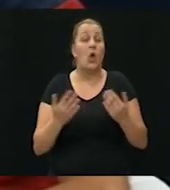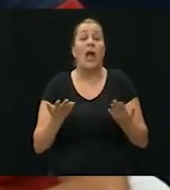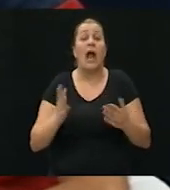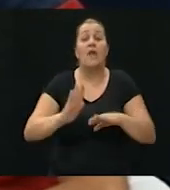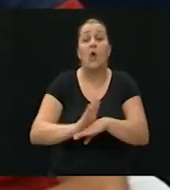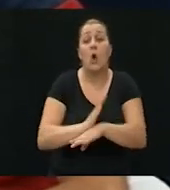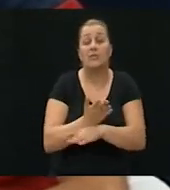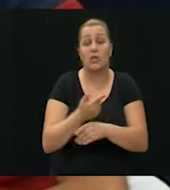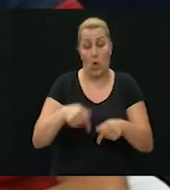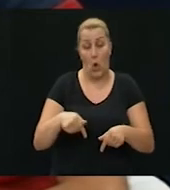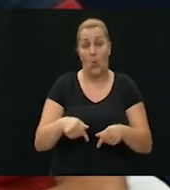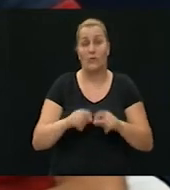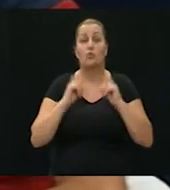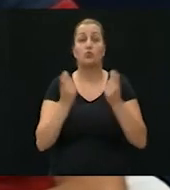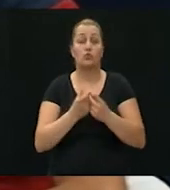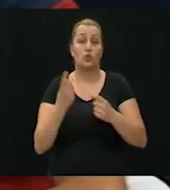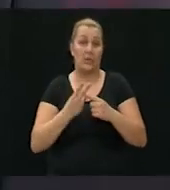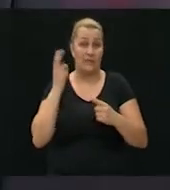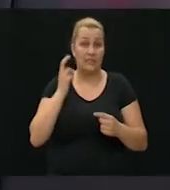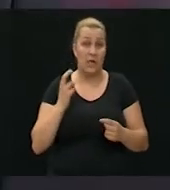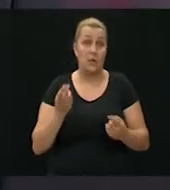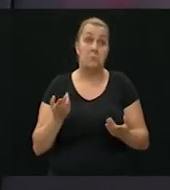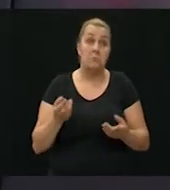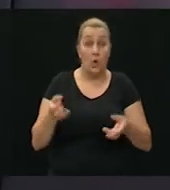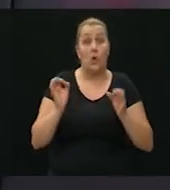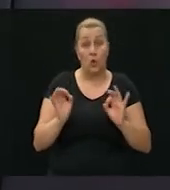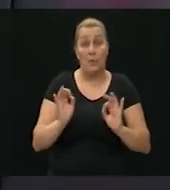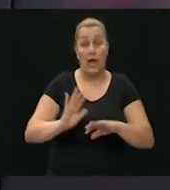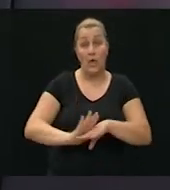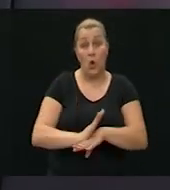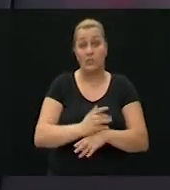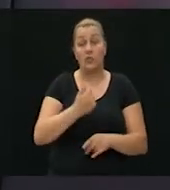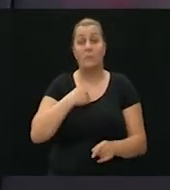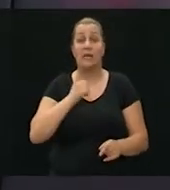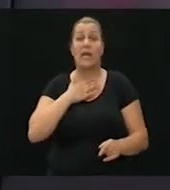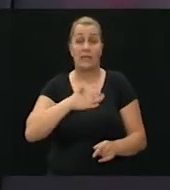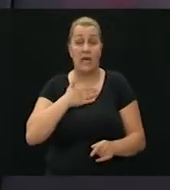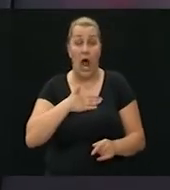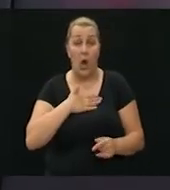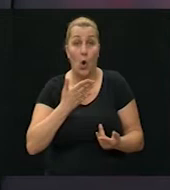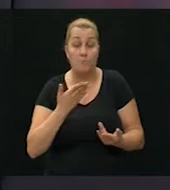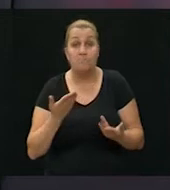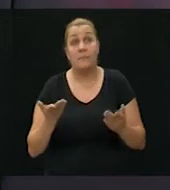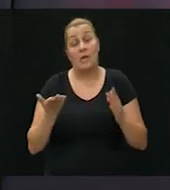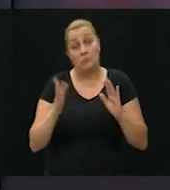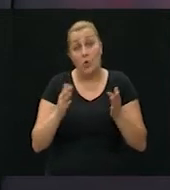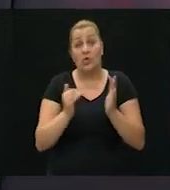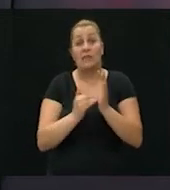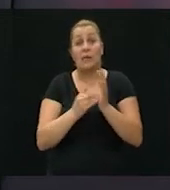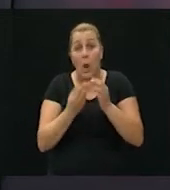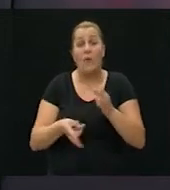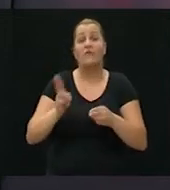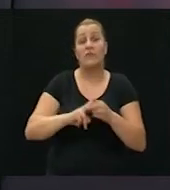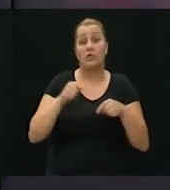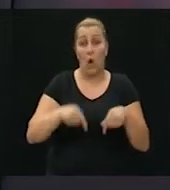za početku ovdje u studiju Televizije Jadar? Pa dobar je osjećaj, evo, drago mi je, premda je možda tribalo i više